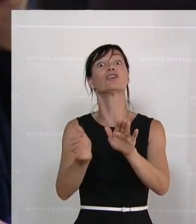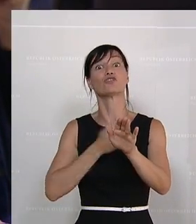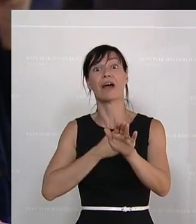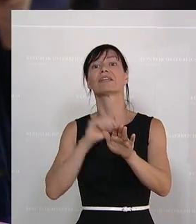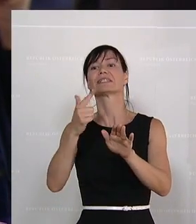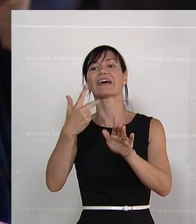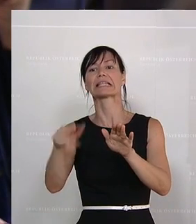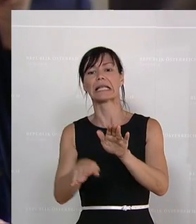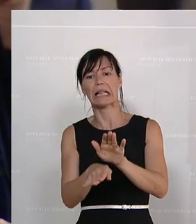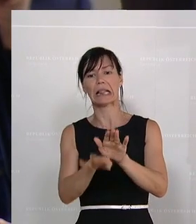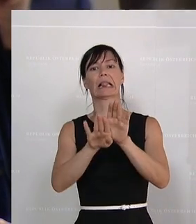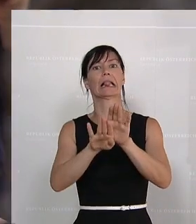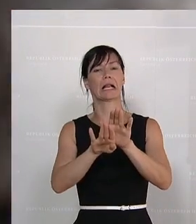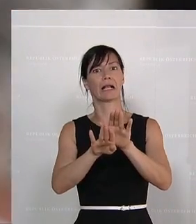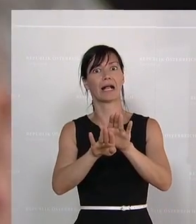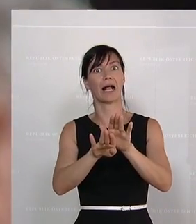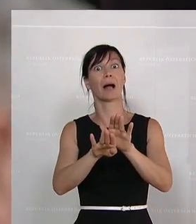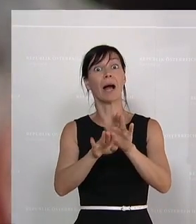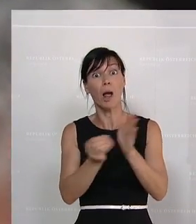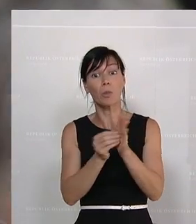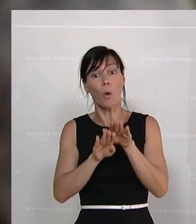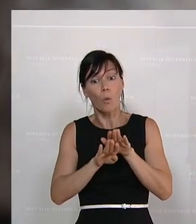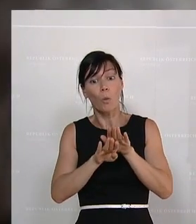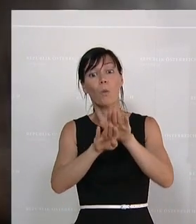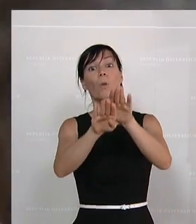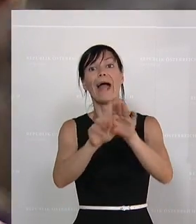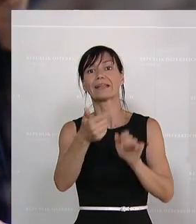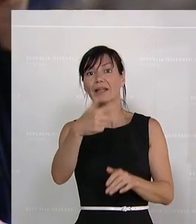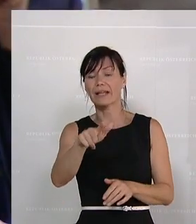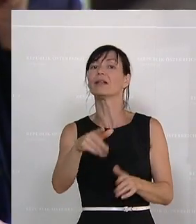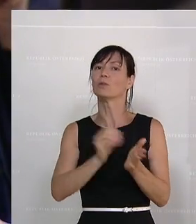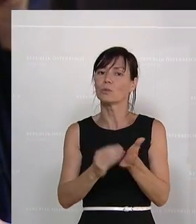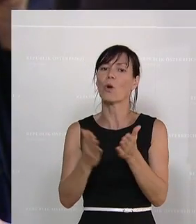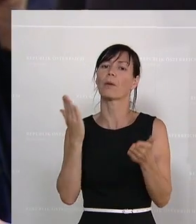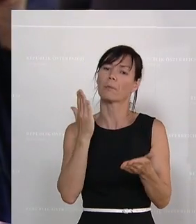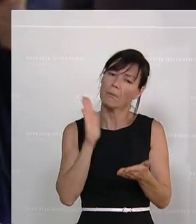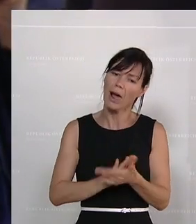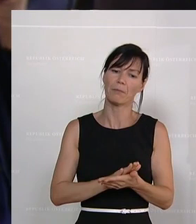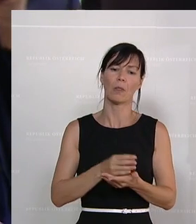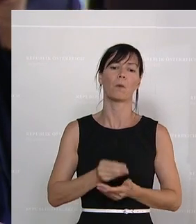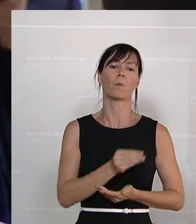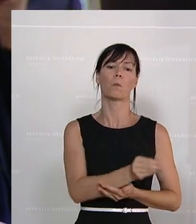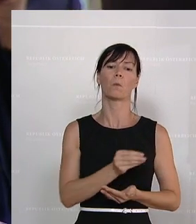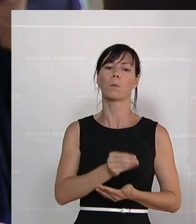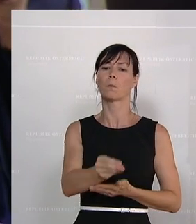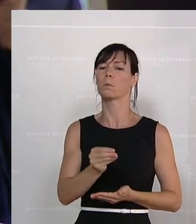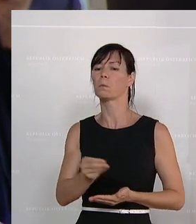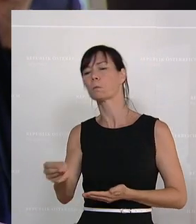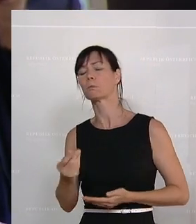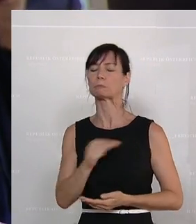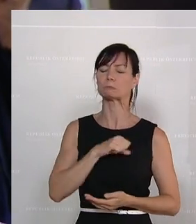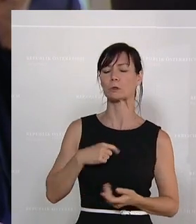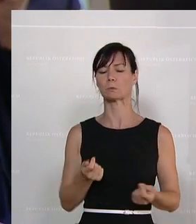zurückgeben und das letzte drittel weiterhin nach gutdünken verteilen wollen es wird weiterhin so sein dass sie den menschen auch